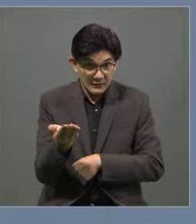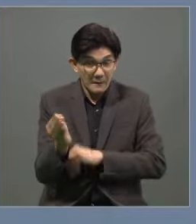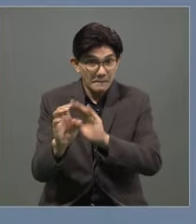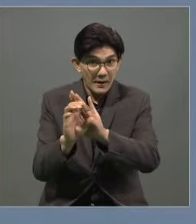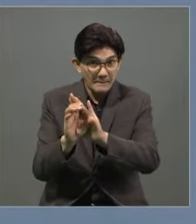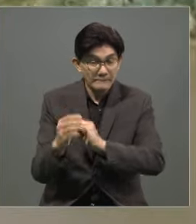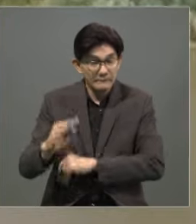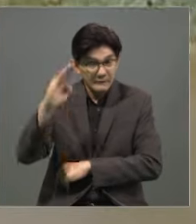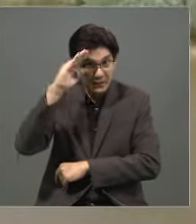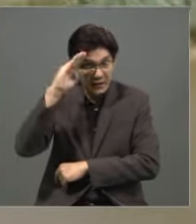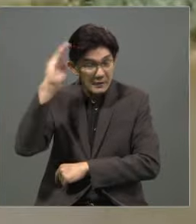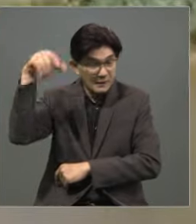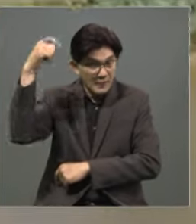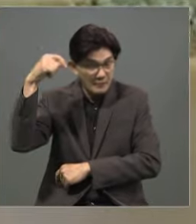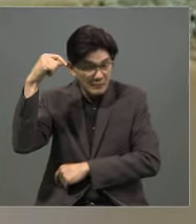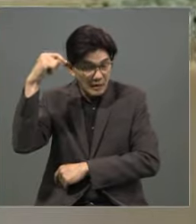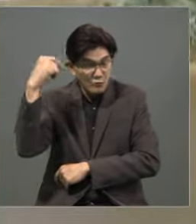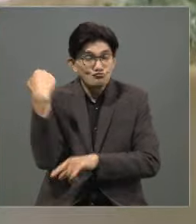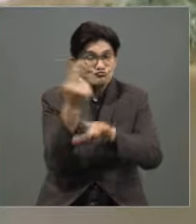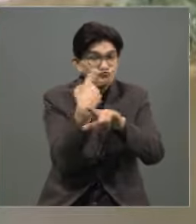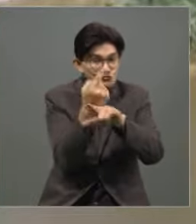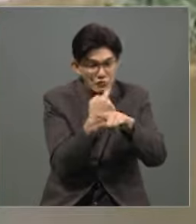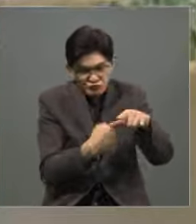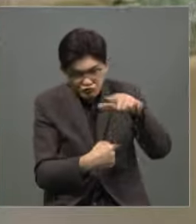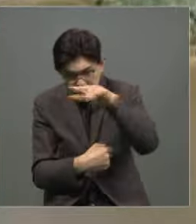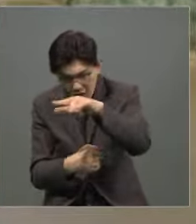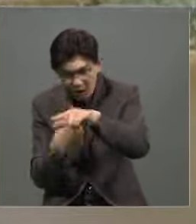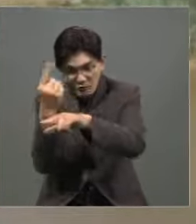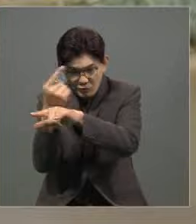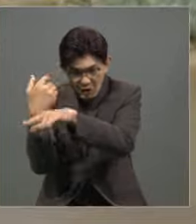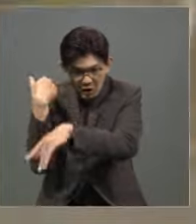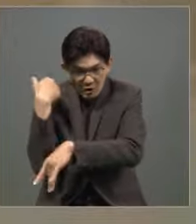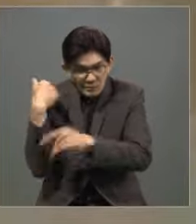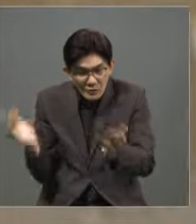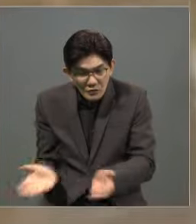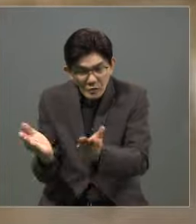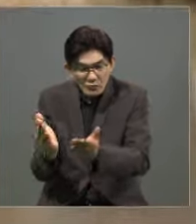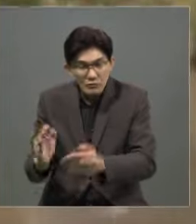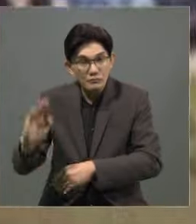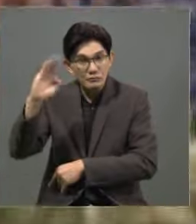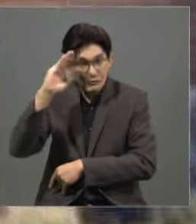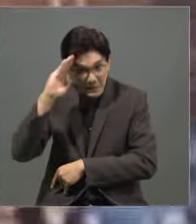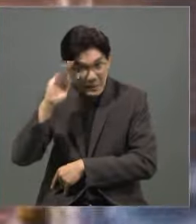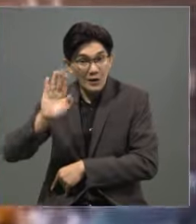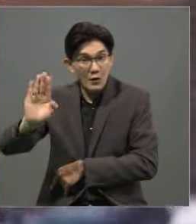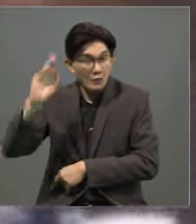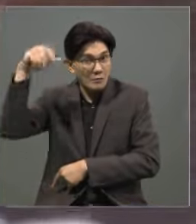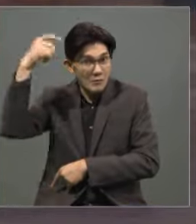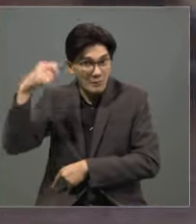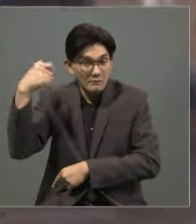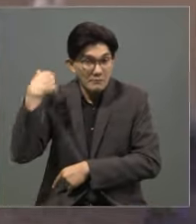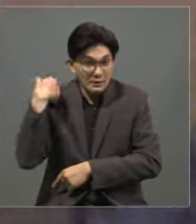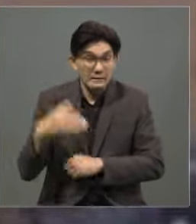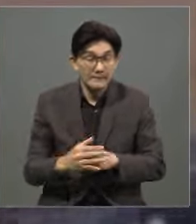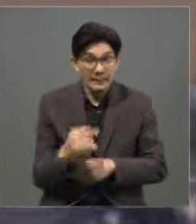ที่กองทัพเมียนมาร์เขาส่งเฮลิคอปเตอร์มาสนับสนุนทหารที่บริเวณอาคารด่านพรมแดนเมียวดีนะะเพราะฉะนั้น